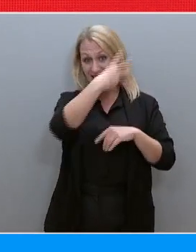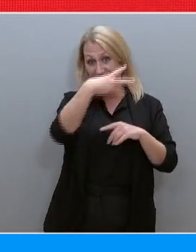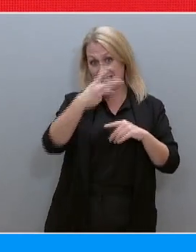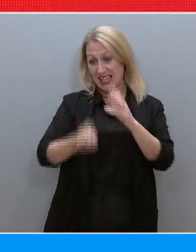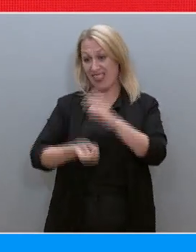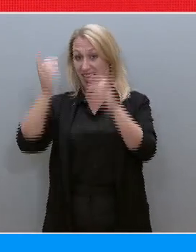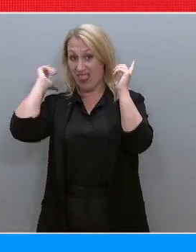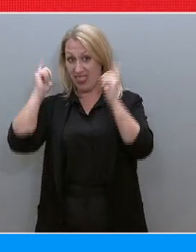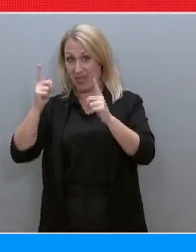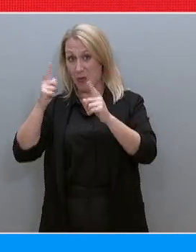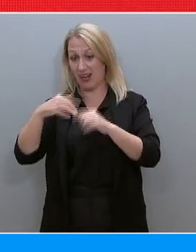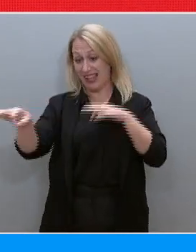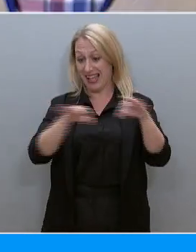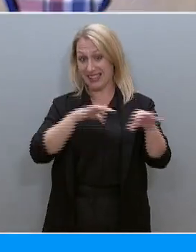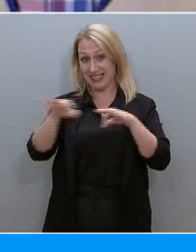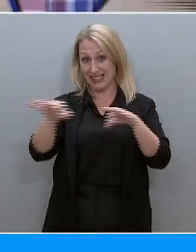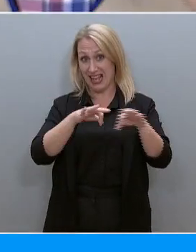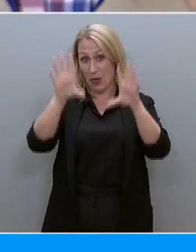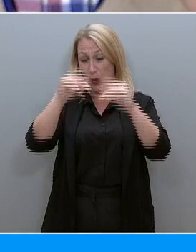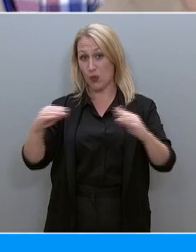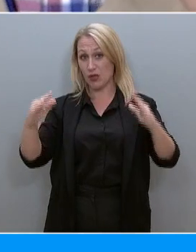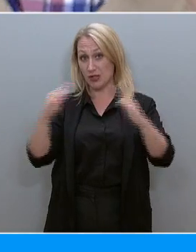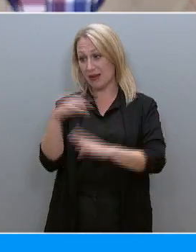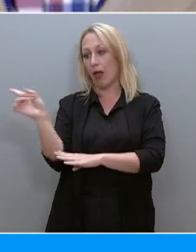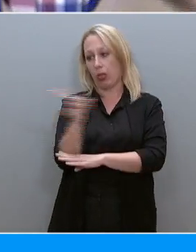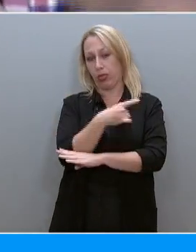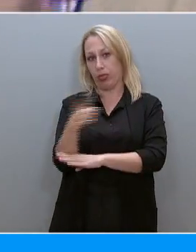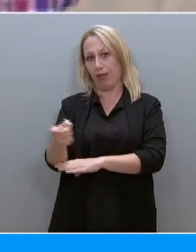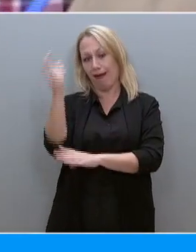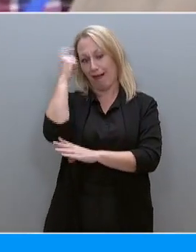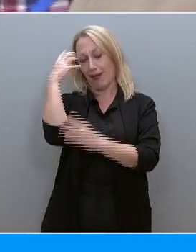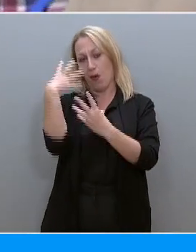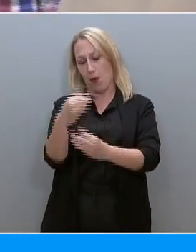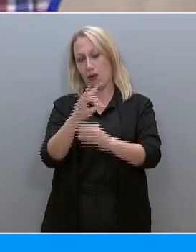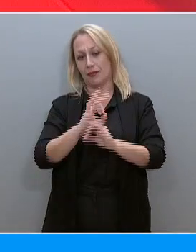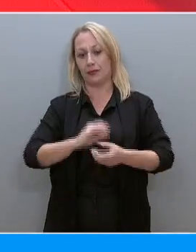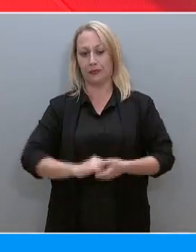στην αντίληψή του από αυτό που πρότεινε προχθές ο κύριος Μητσοτάκης.